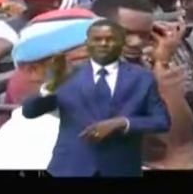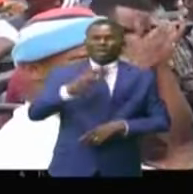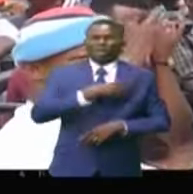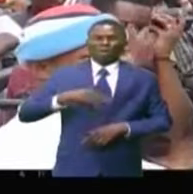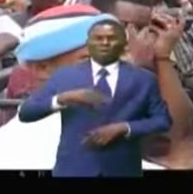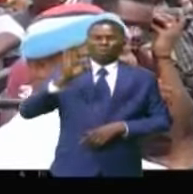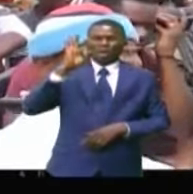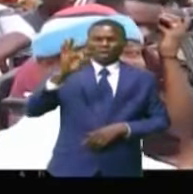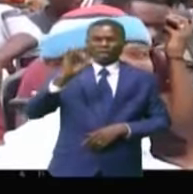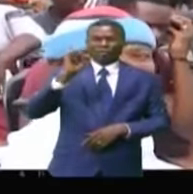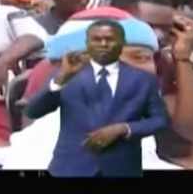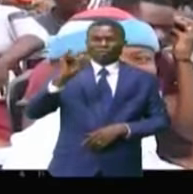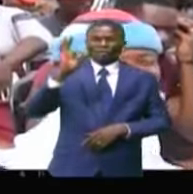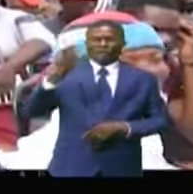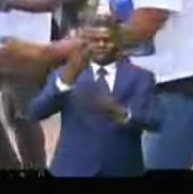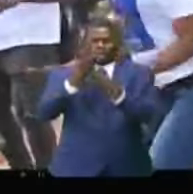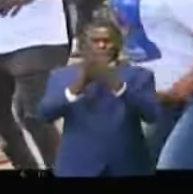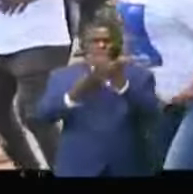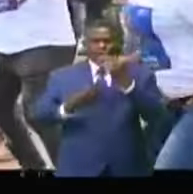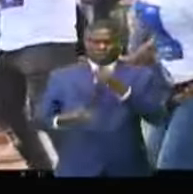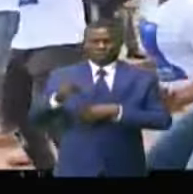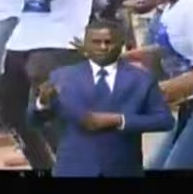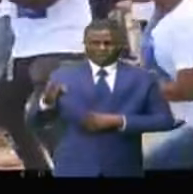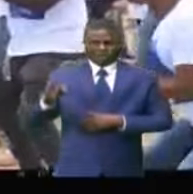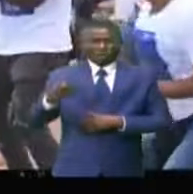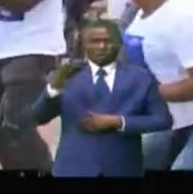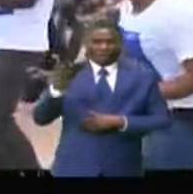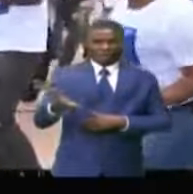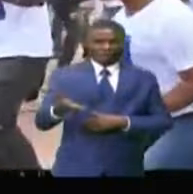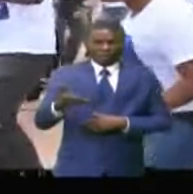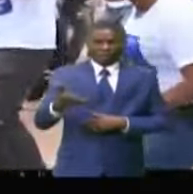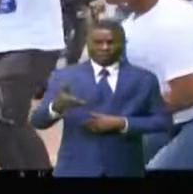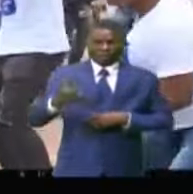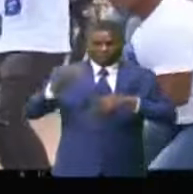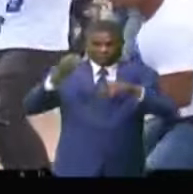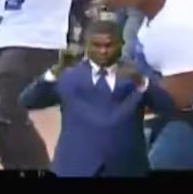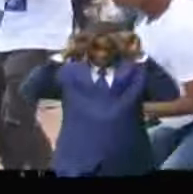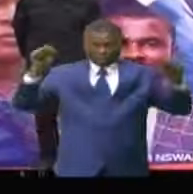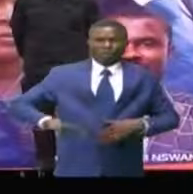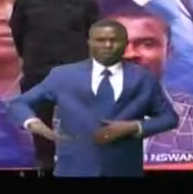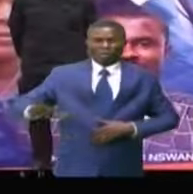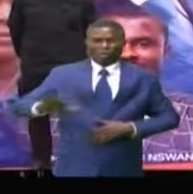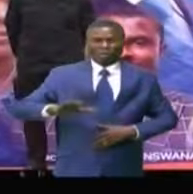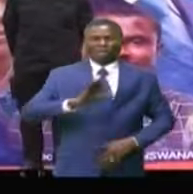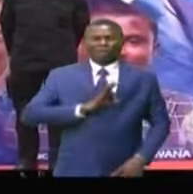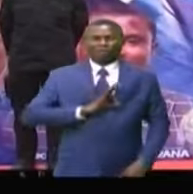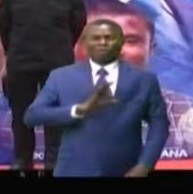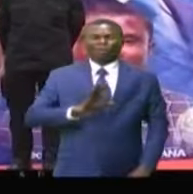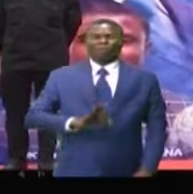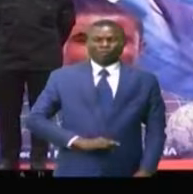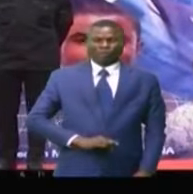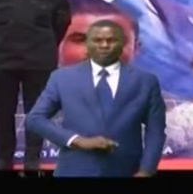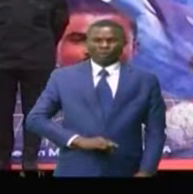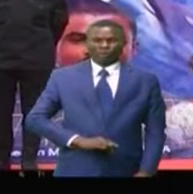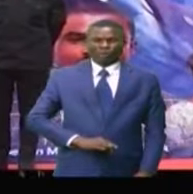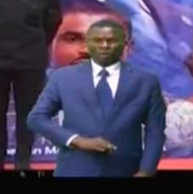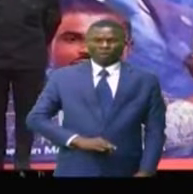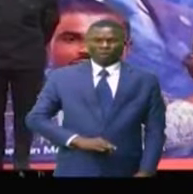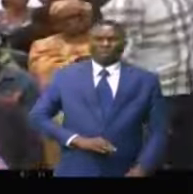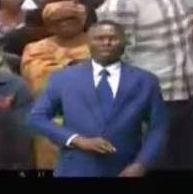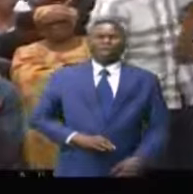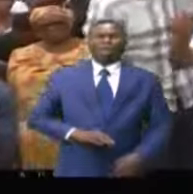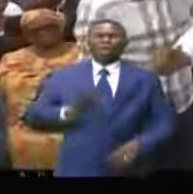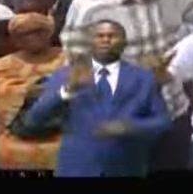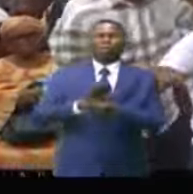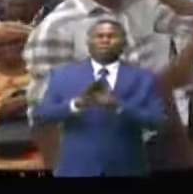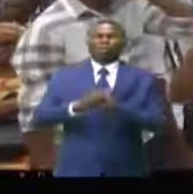Saini et du couple Malondji Suena. Ici, le président de la République, Félix-Antoine Tshisekedi Tshilombo, est salué par le